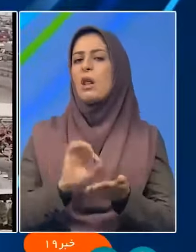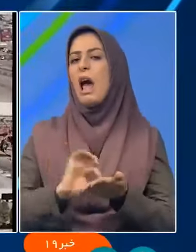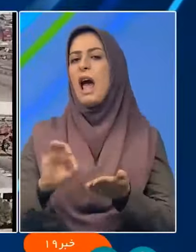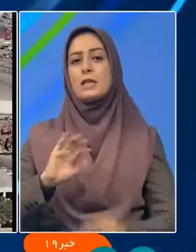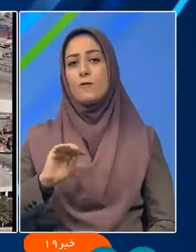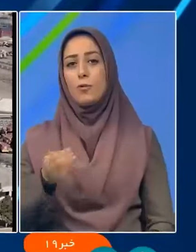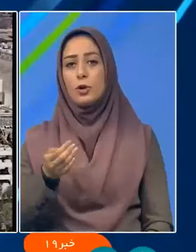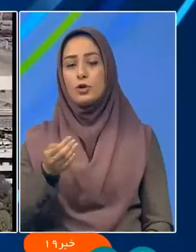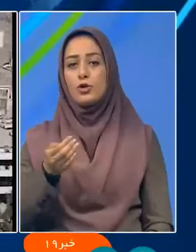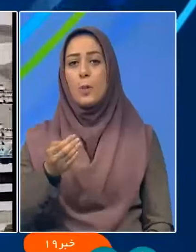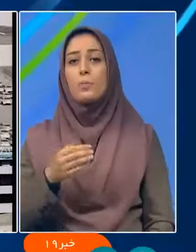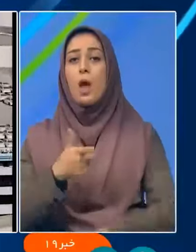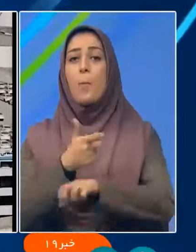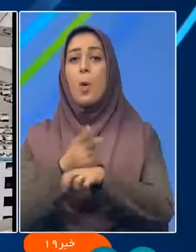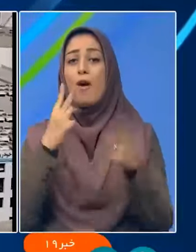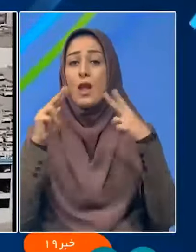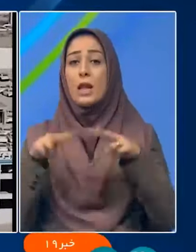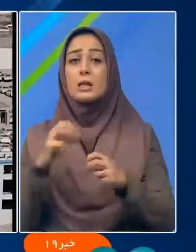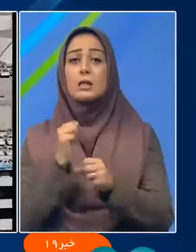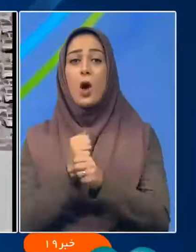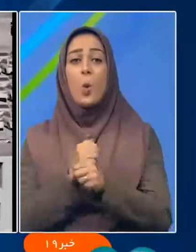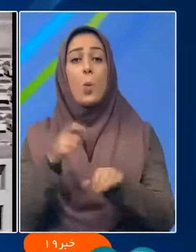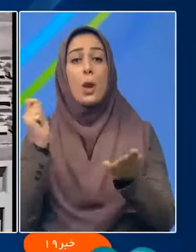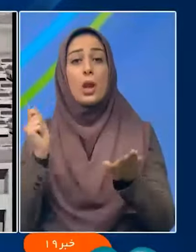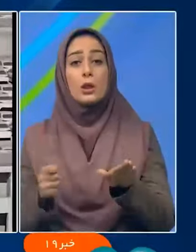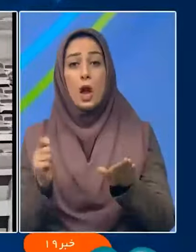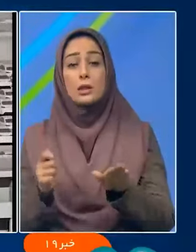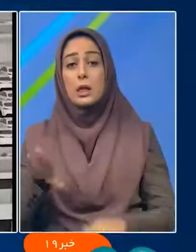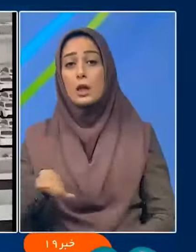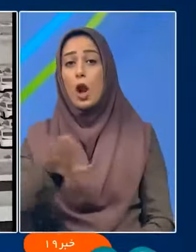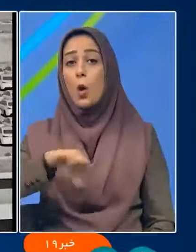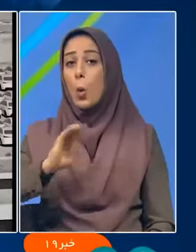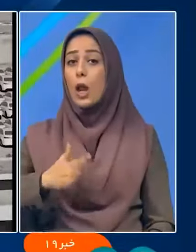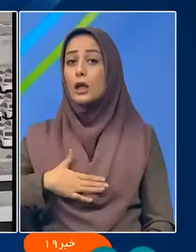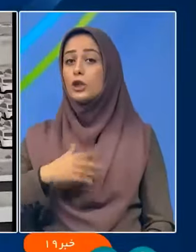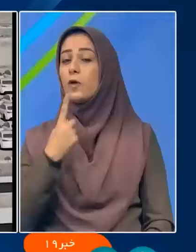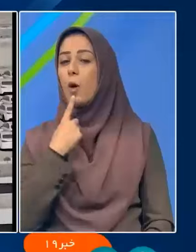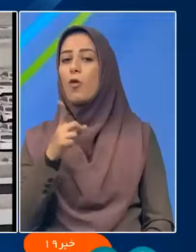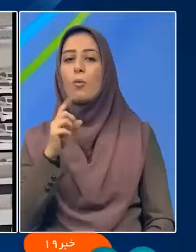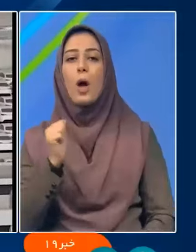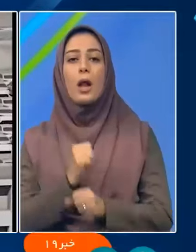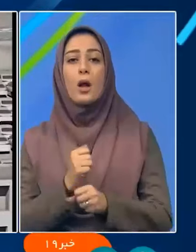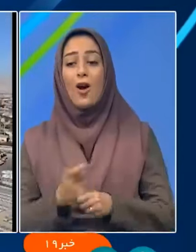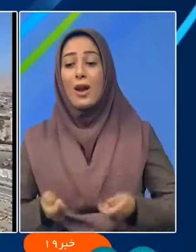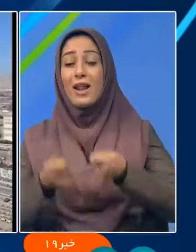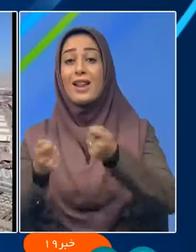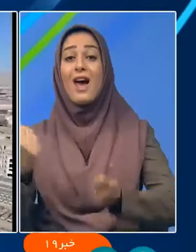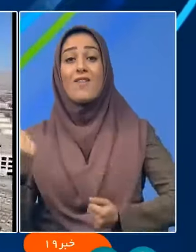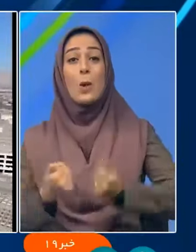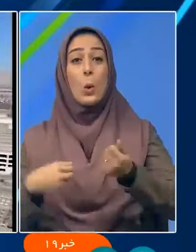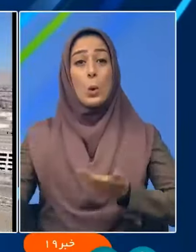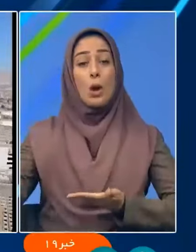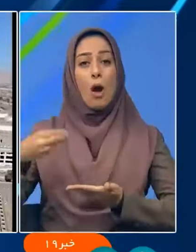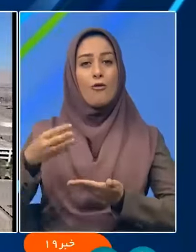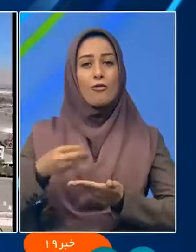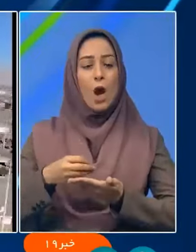به گفته معاون نظارت بر امور دادسراها و ضابطان دادستان کل کشور، باید روند ترخیص خودروهای وارداتی